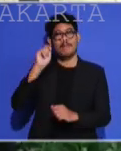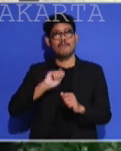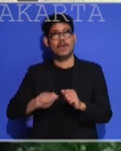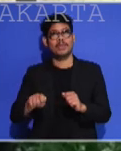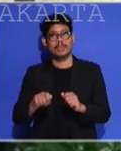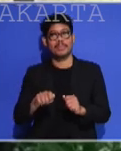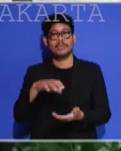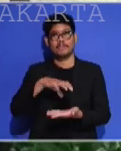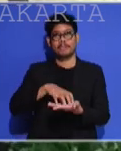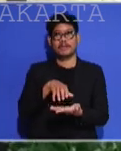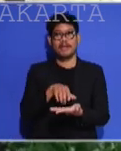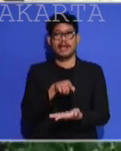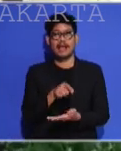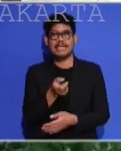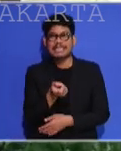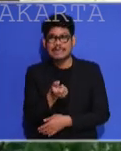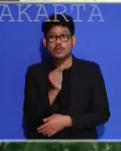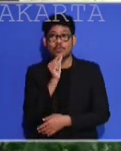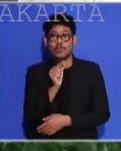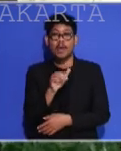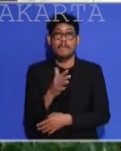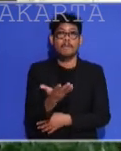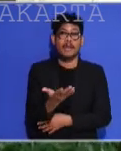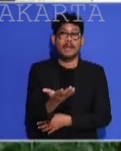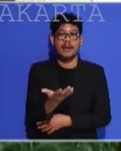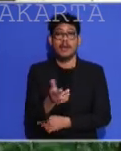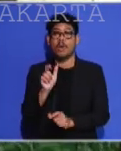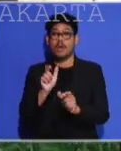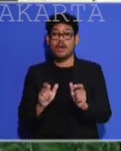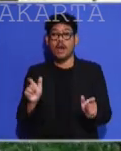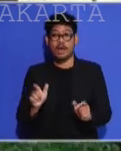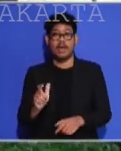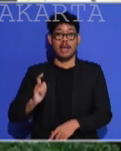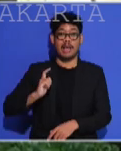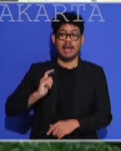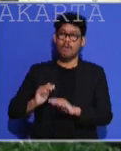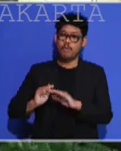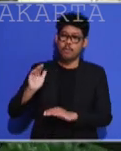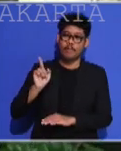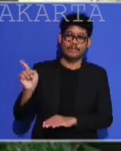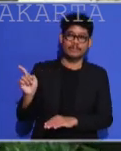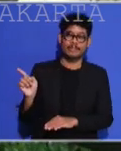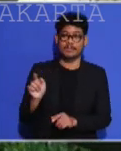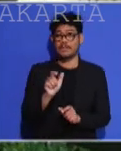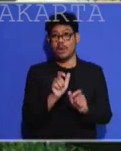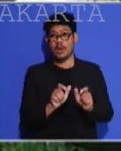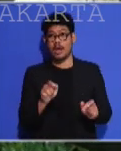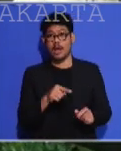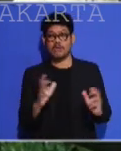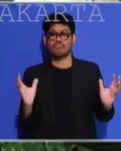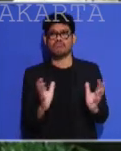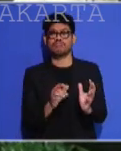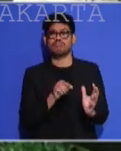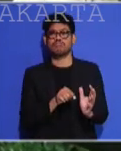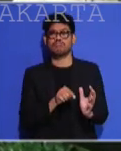miniatur manasik haji nggo nyugihke jamaah. Jamaah ki wong kang rukun, kompak